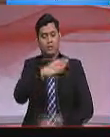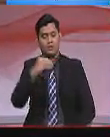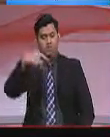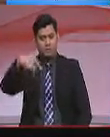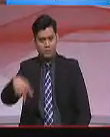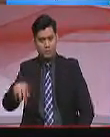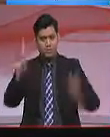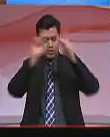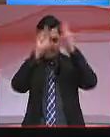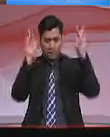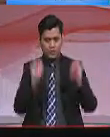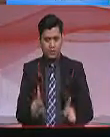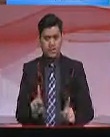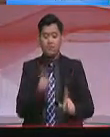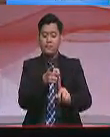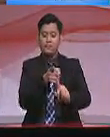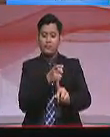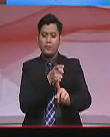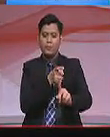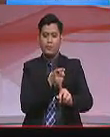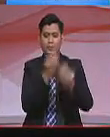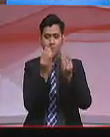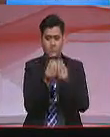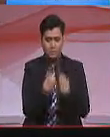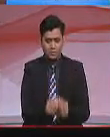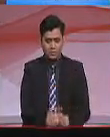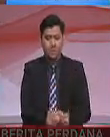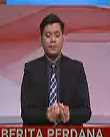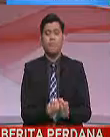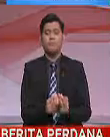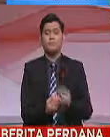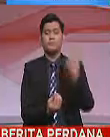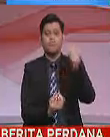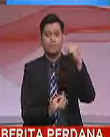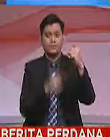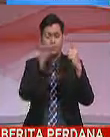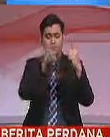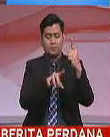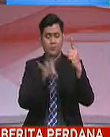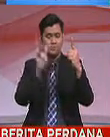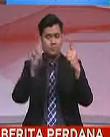Pada berdasarkan kepada data pada 11 Julai 2020,